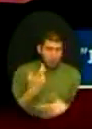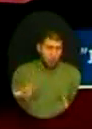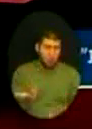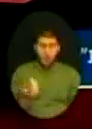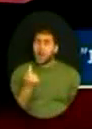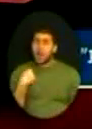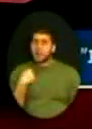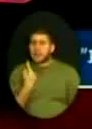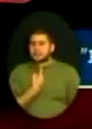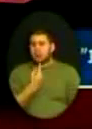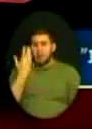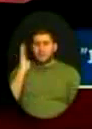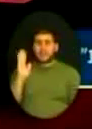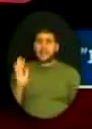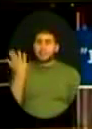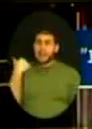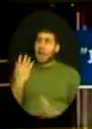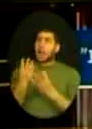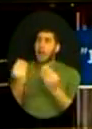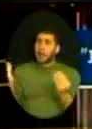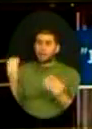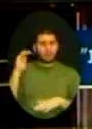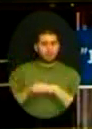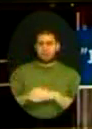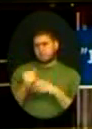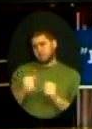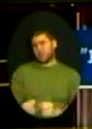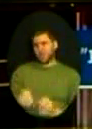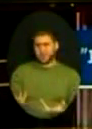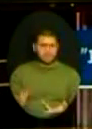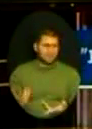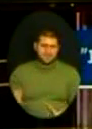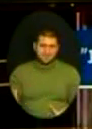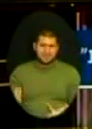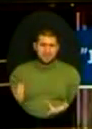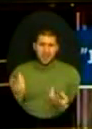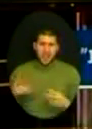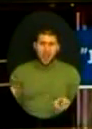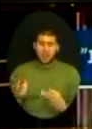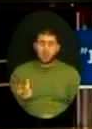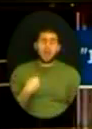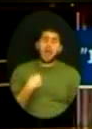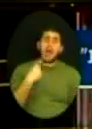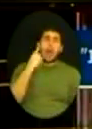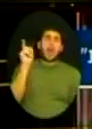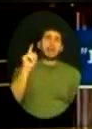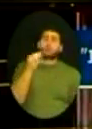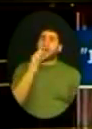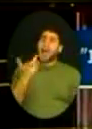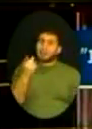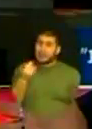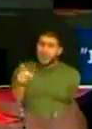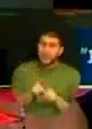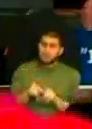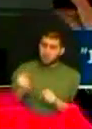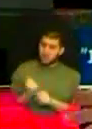אני לא מאמינה שהאילו היה מרובה, לא היה נחשף מרובה, בכל זאת. זה לא מקרה נפרץ. אני יודעת שיש דבר כזה, האם מדובר